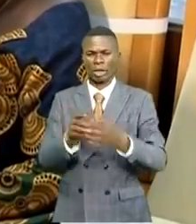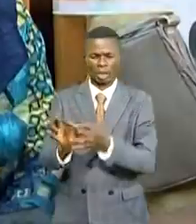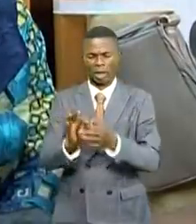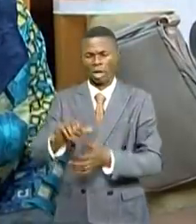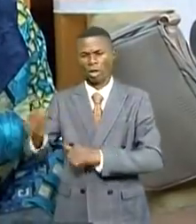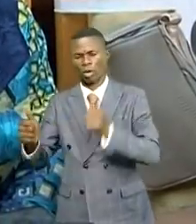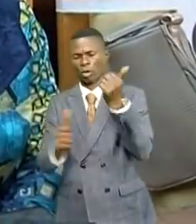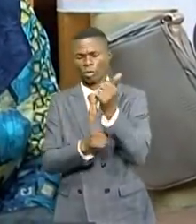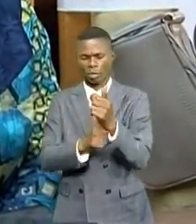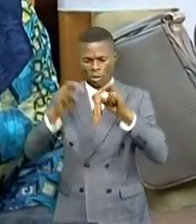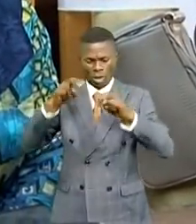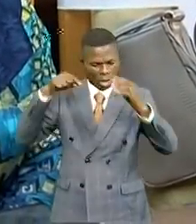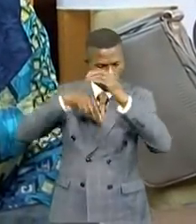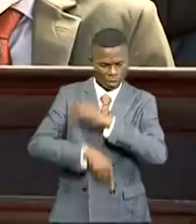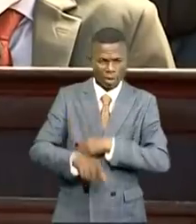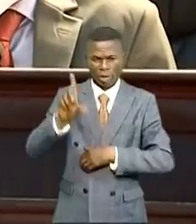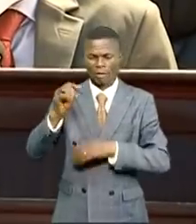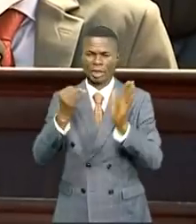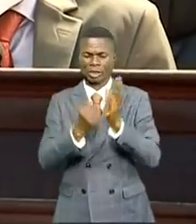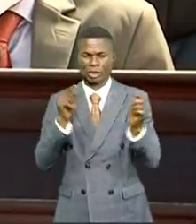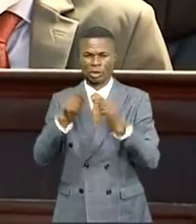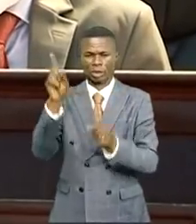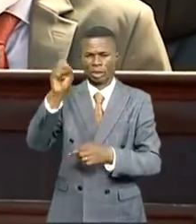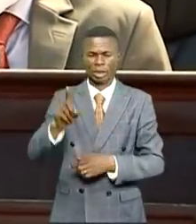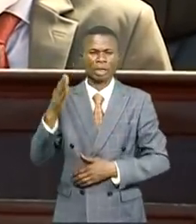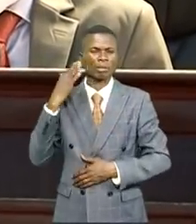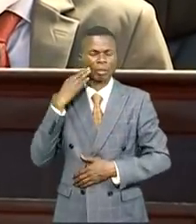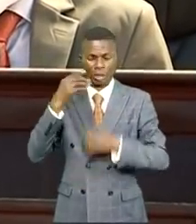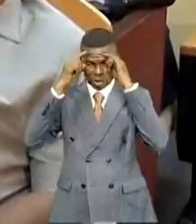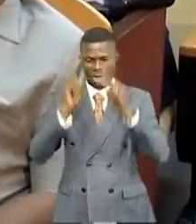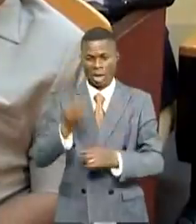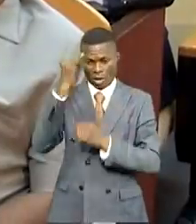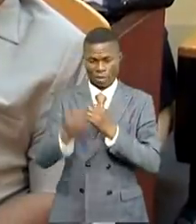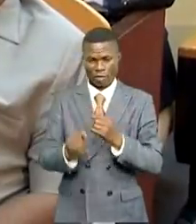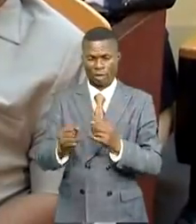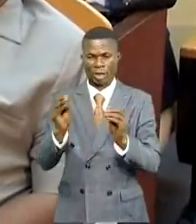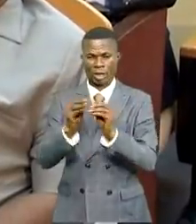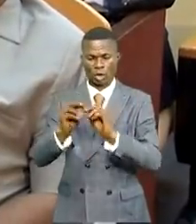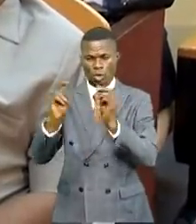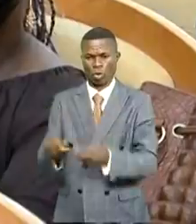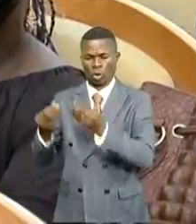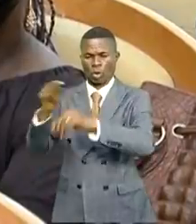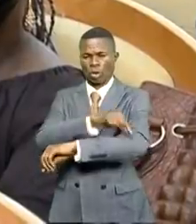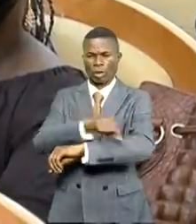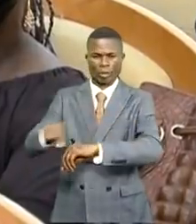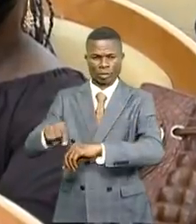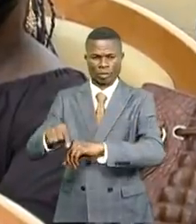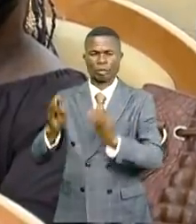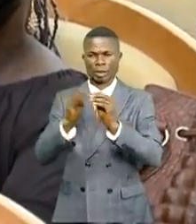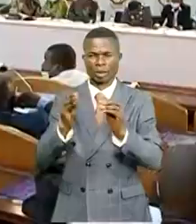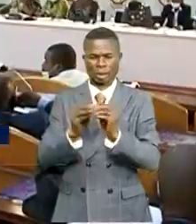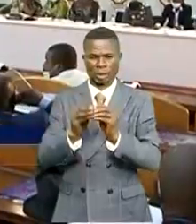un traitement approfondi du 26 au 30 mai. Ce sont les conclusions des délibérations de cette commission déposée au bureau que la plénière